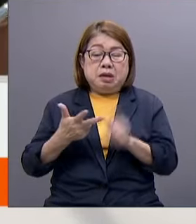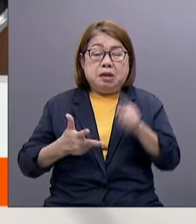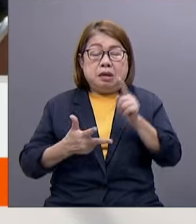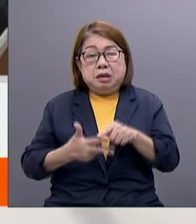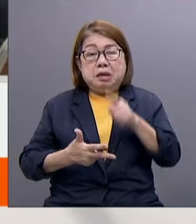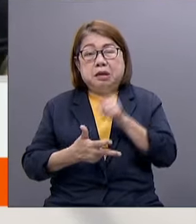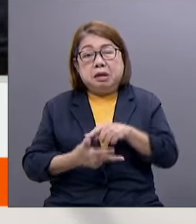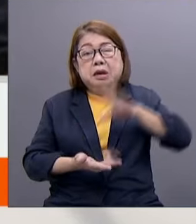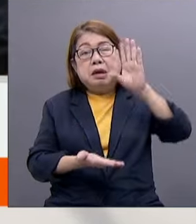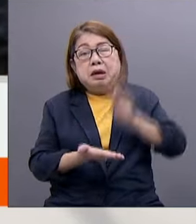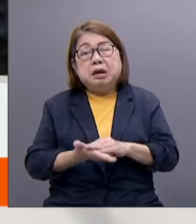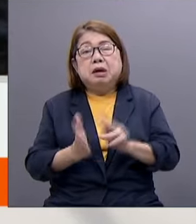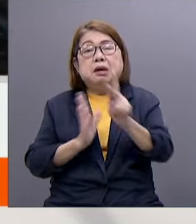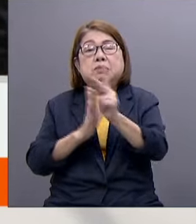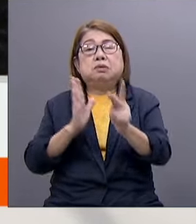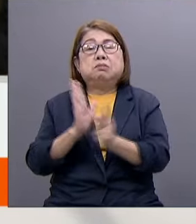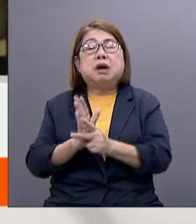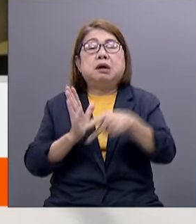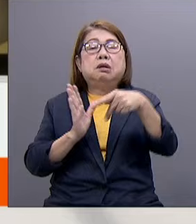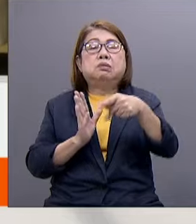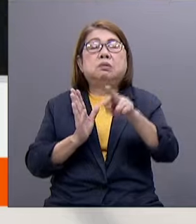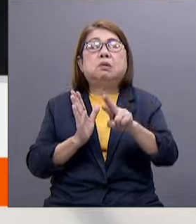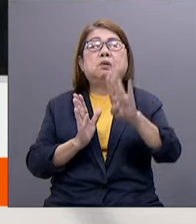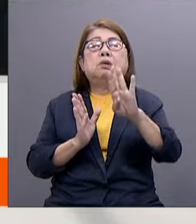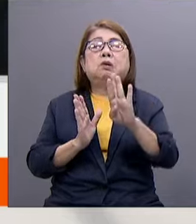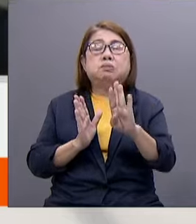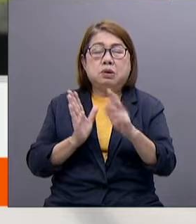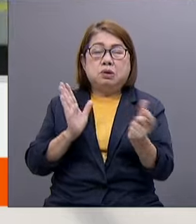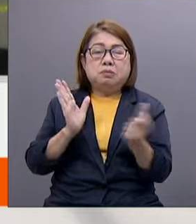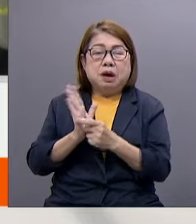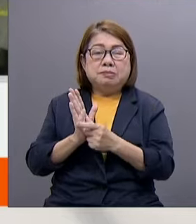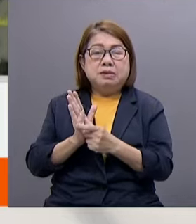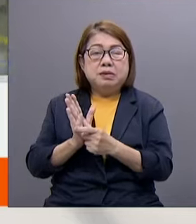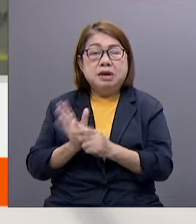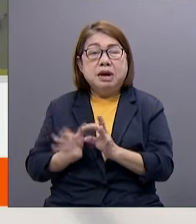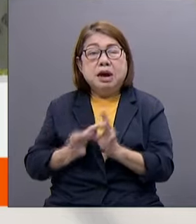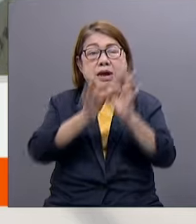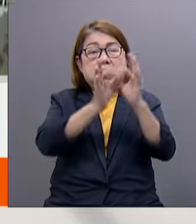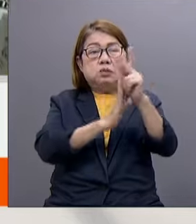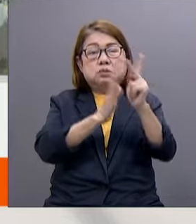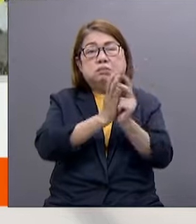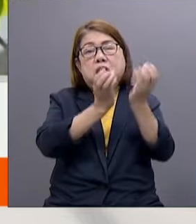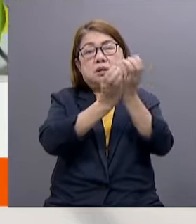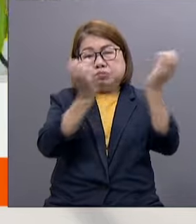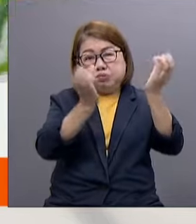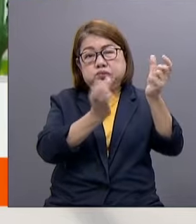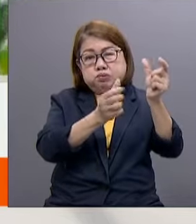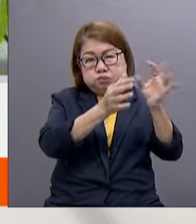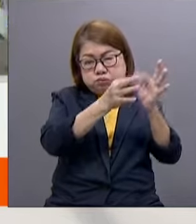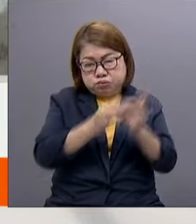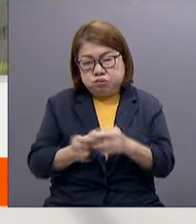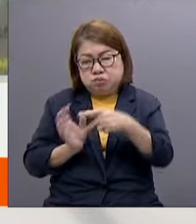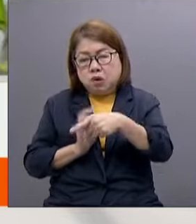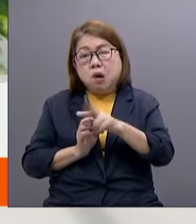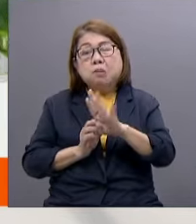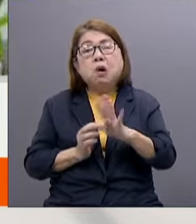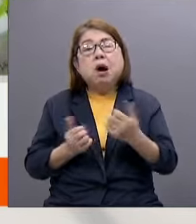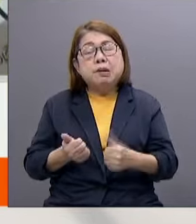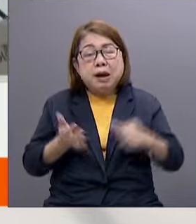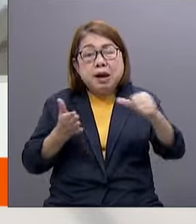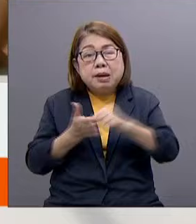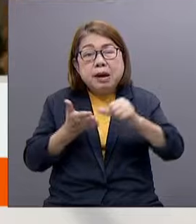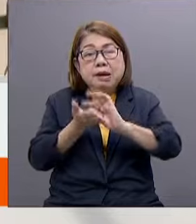ไว้ในกฎหมายลูกหมดแล้วใช่ไหมมันกำหนดไว้ในรัฐธรรมนูญอยู่แล้วการที่จะแก้ไขให้มันถูกต้องมันก็ต้อง